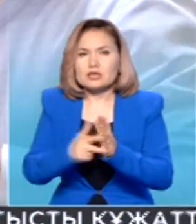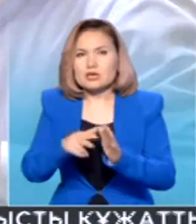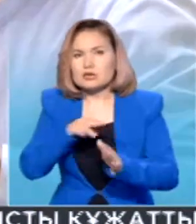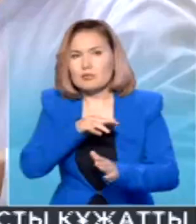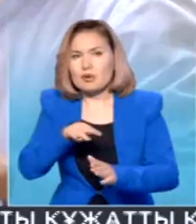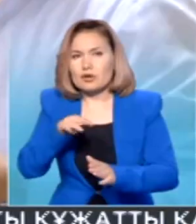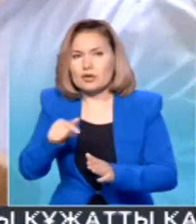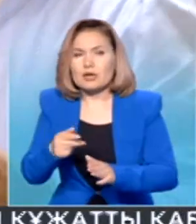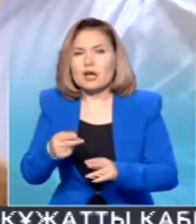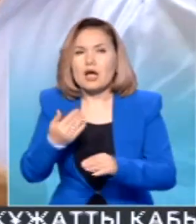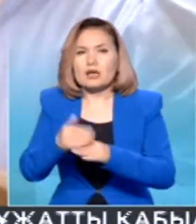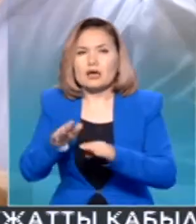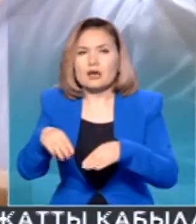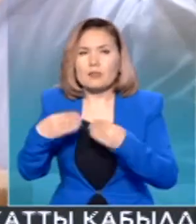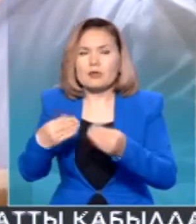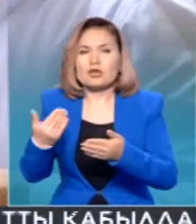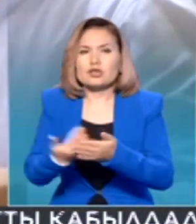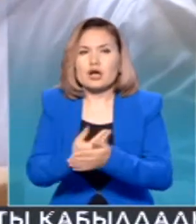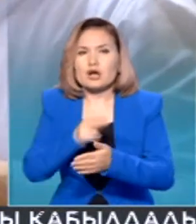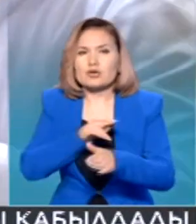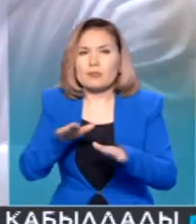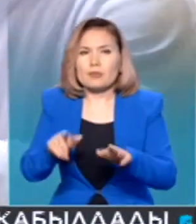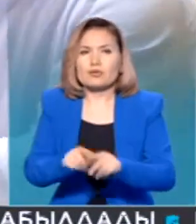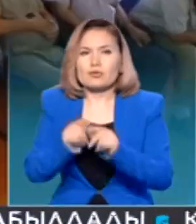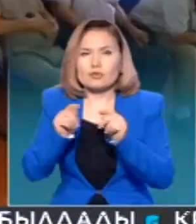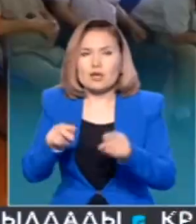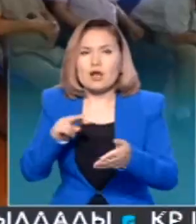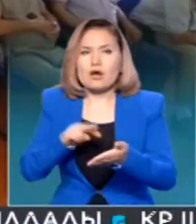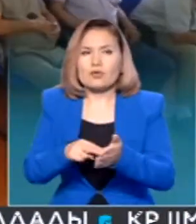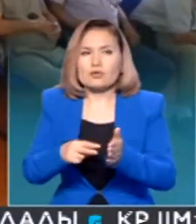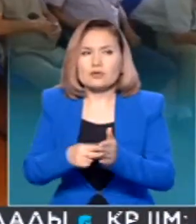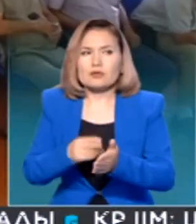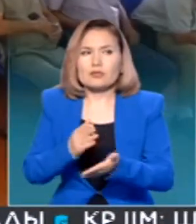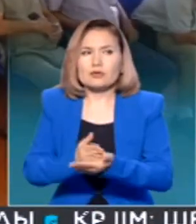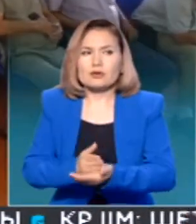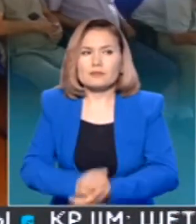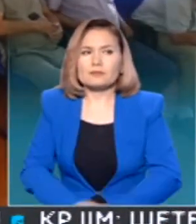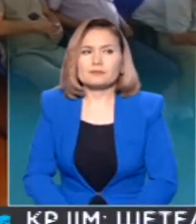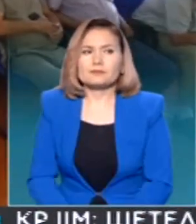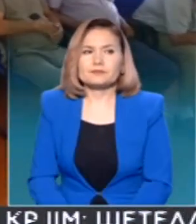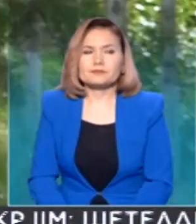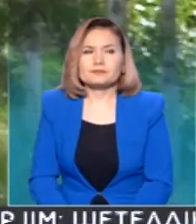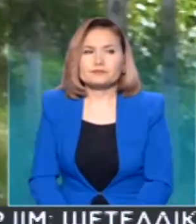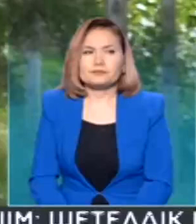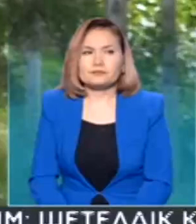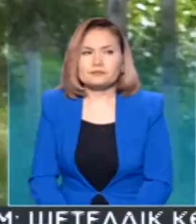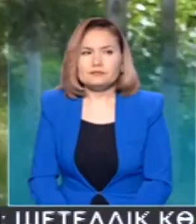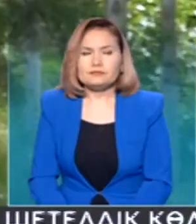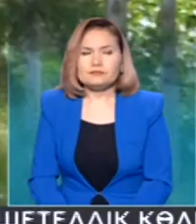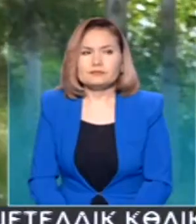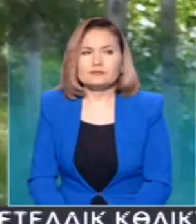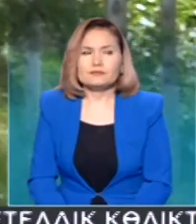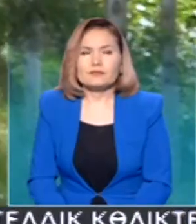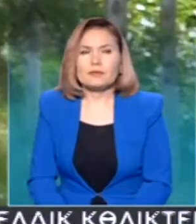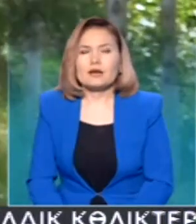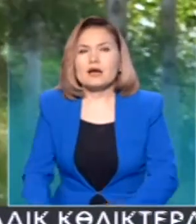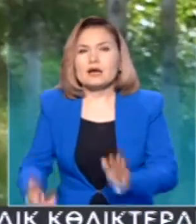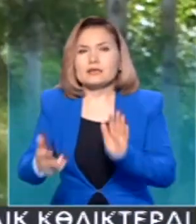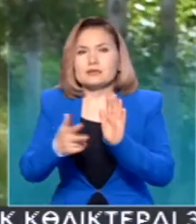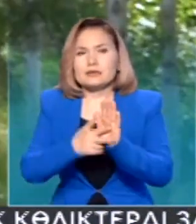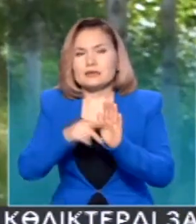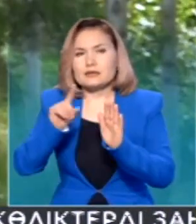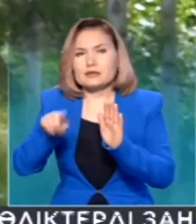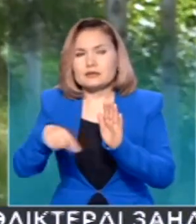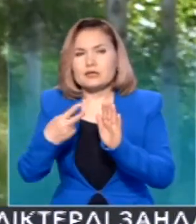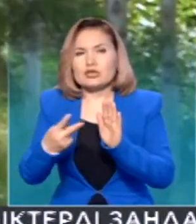миллион теңгеге дейін несие беріліп, жаңа жұмыс орындарын ашу көзделіп отыр. Екінші этапта 8,7 миллиард теңге бізде